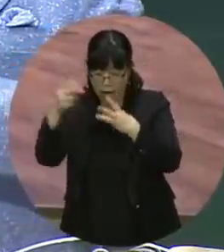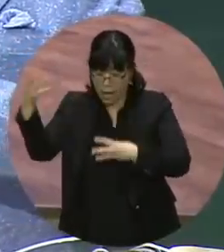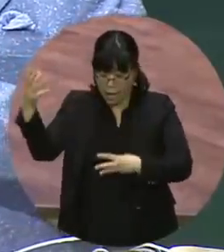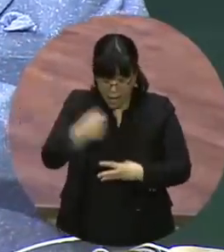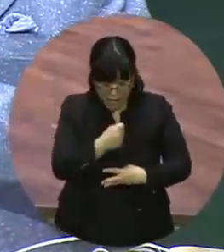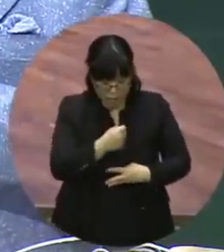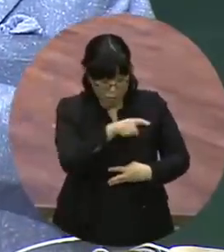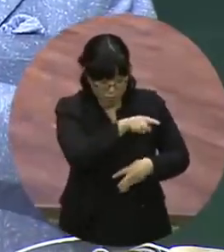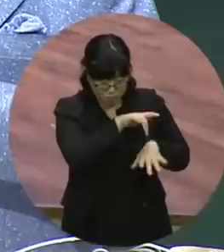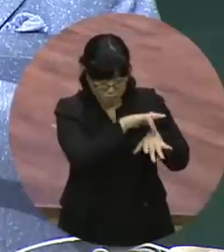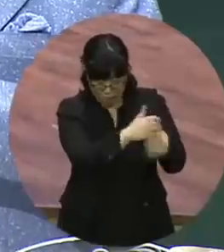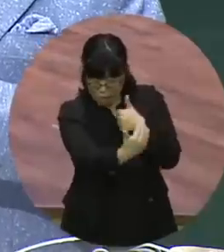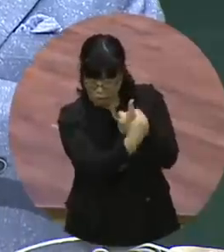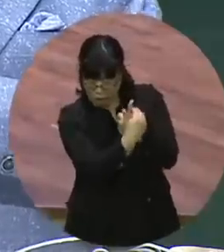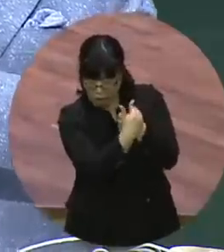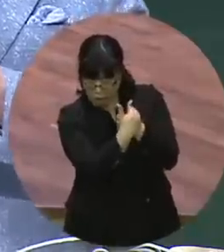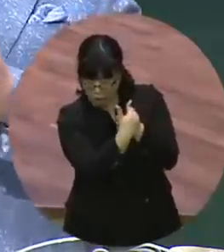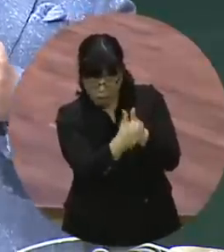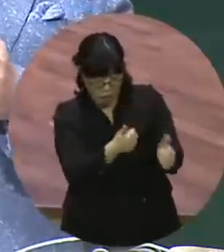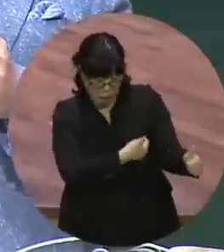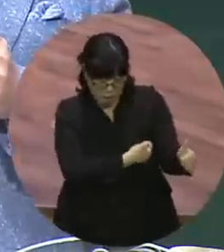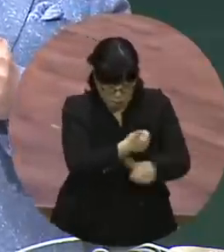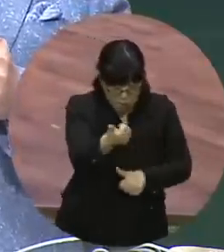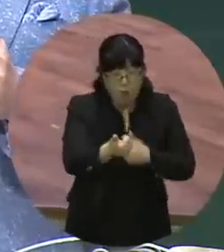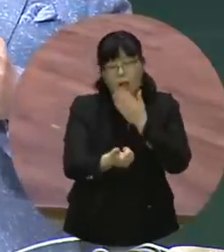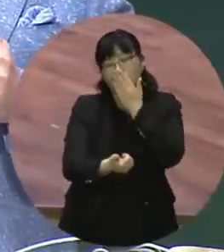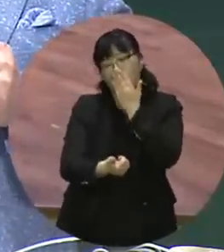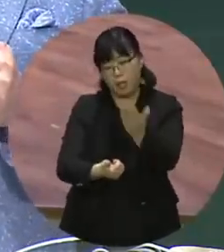거의 다 그래 살아요. 거의 다